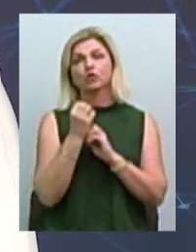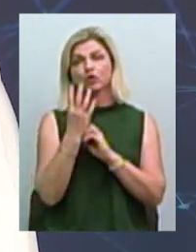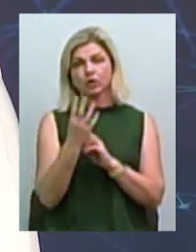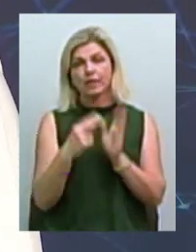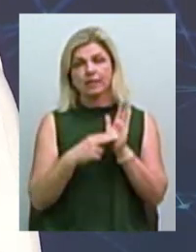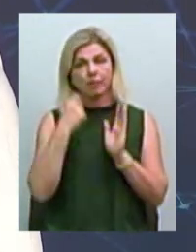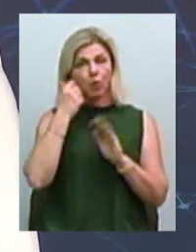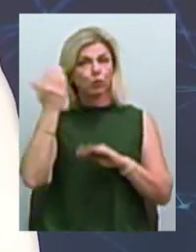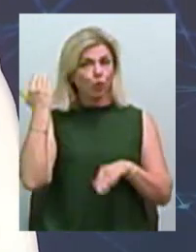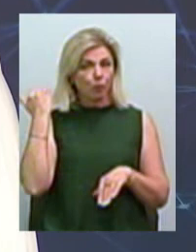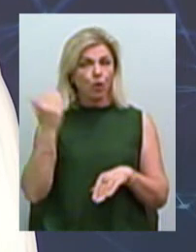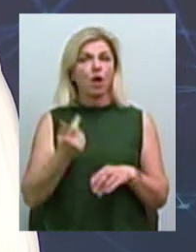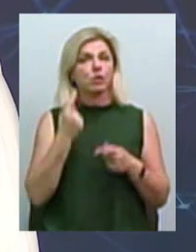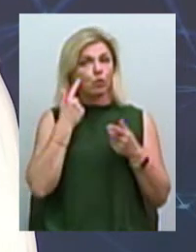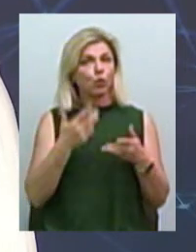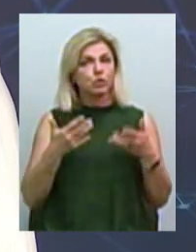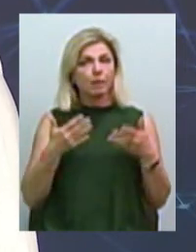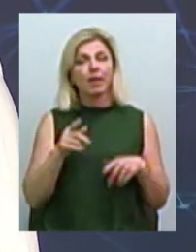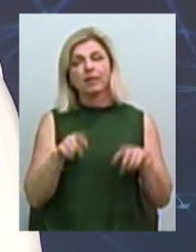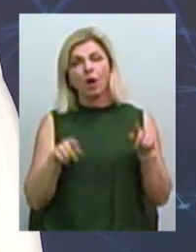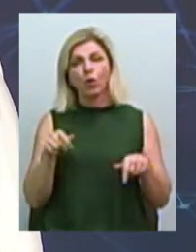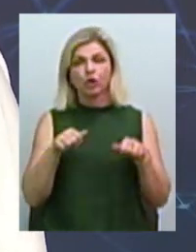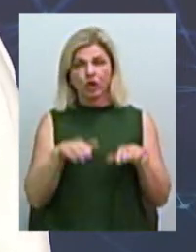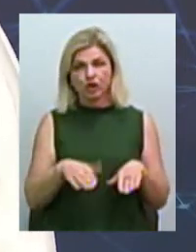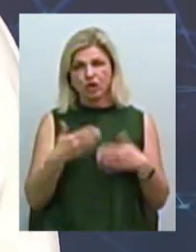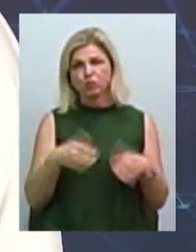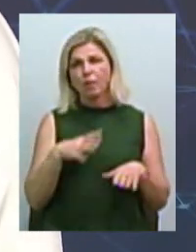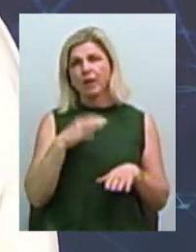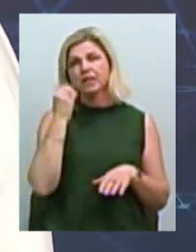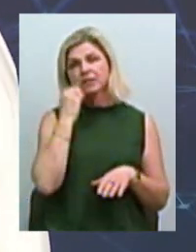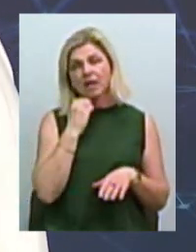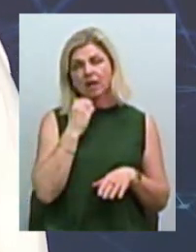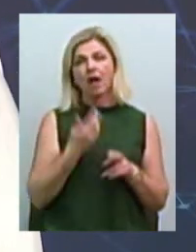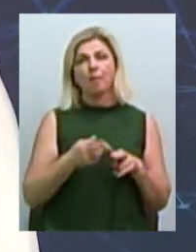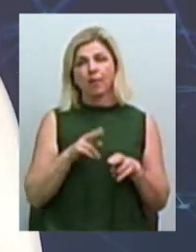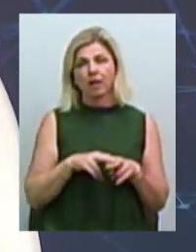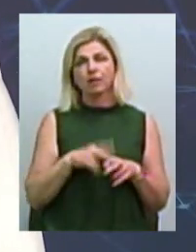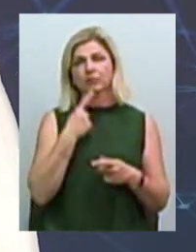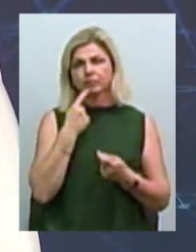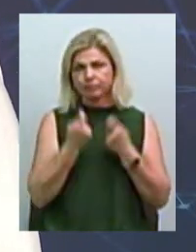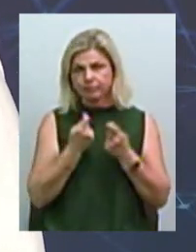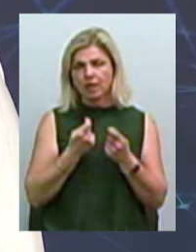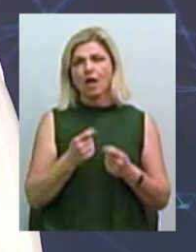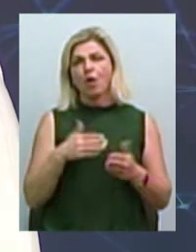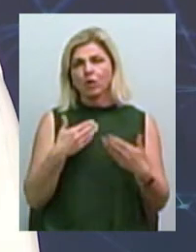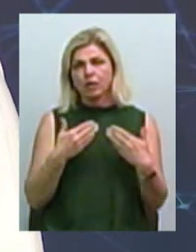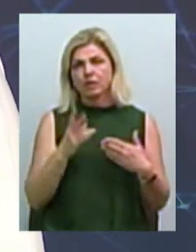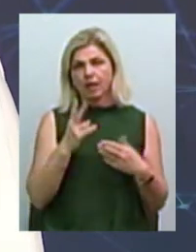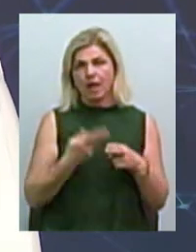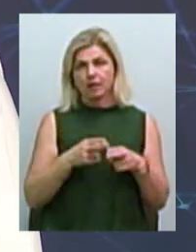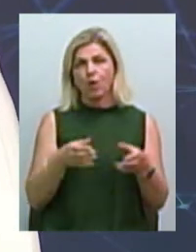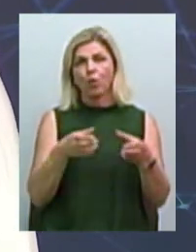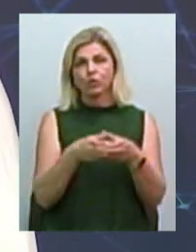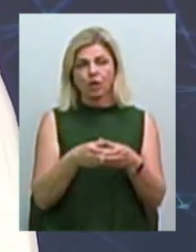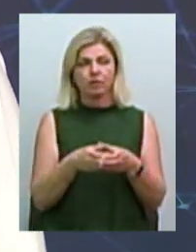років тому, тому зрозуміло, що деякі рішення, вони були застарілі. Тому ми дуже зважно підійшли до проєктування цієї ділянки біля заправок ВОК на виїзді